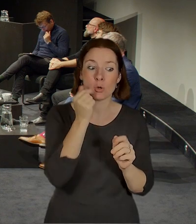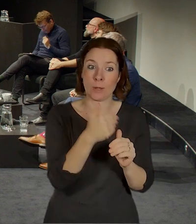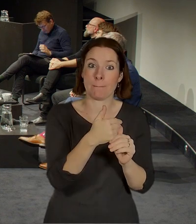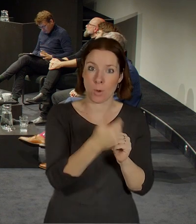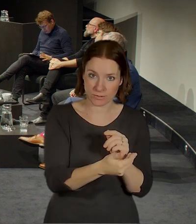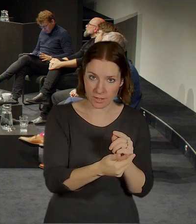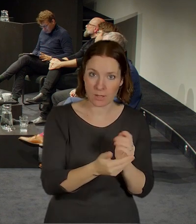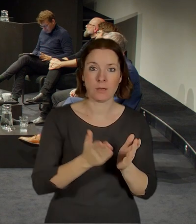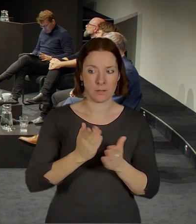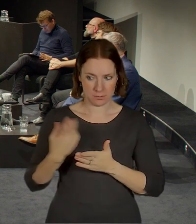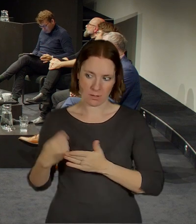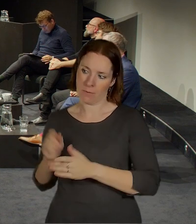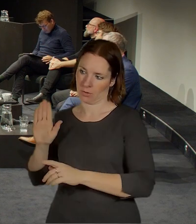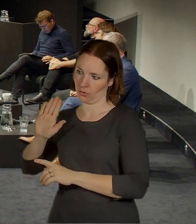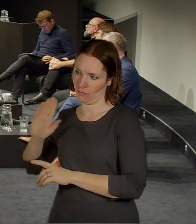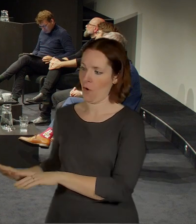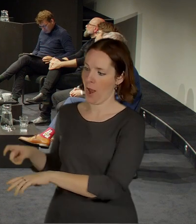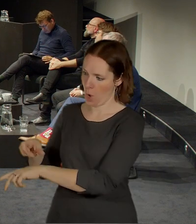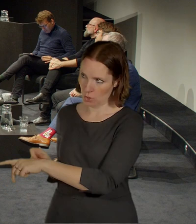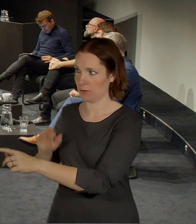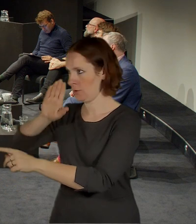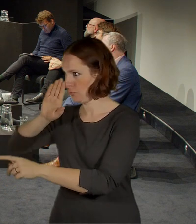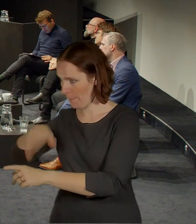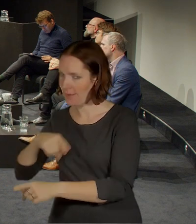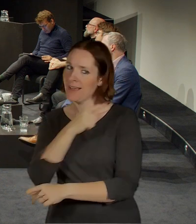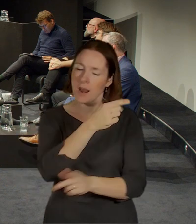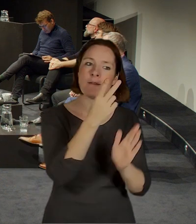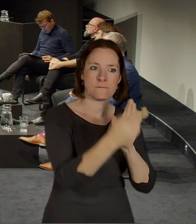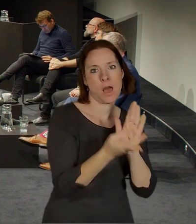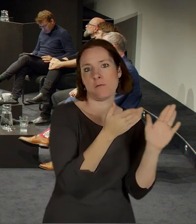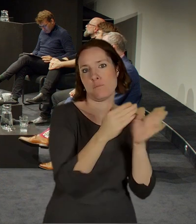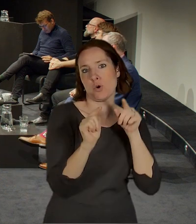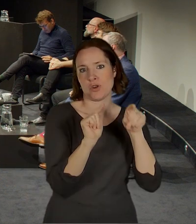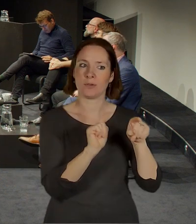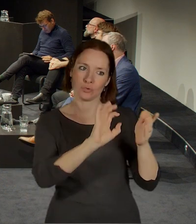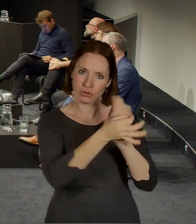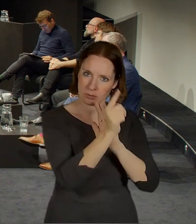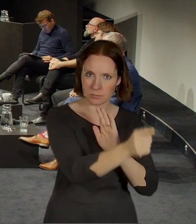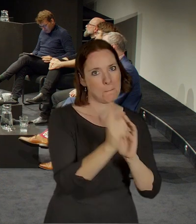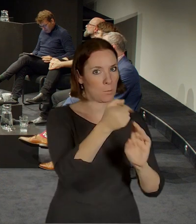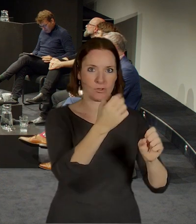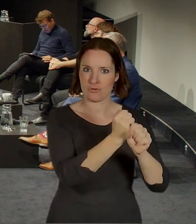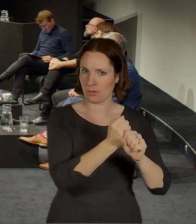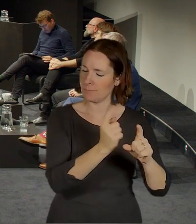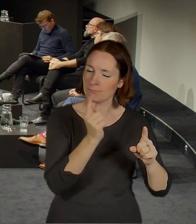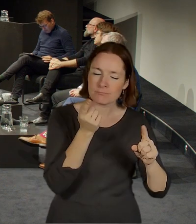tak vám jdou špatně hodinky, ale ne tomu vlaku. A v tom smyslu se ptám, když se vzpomenete na předminulou zimu.